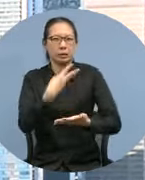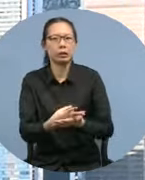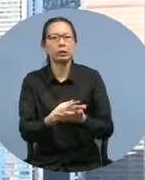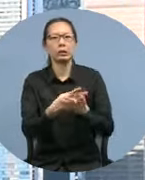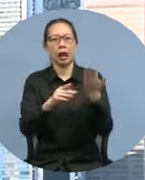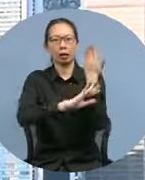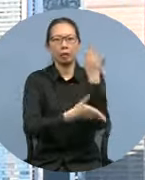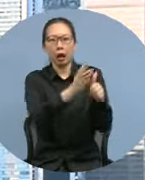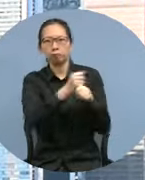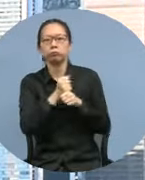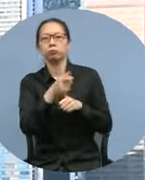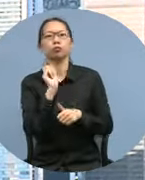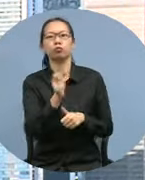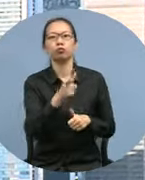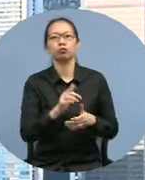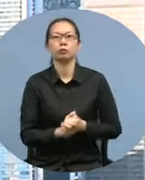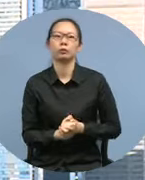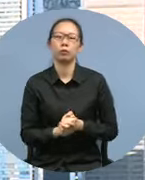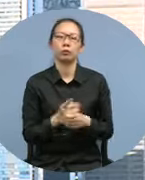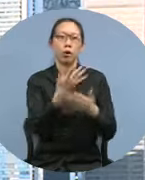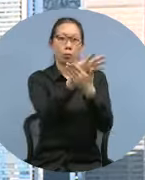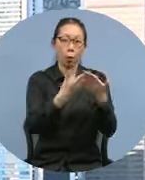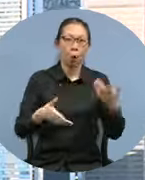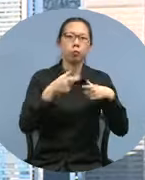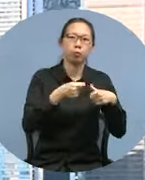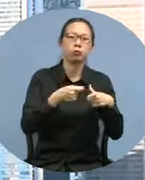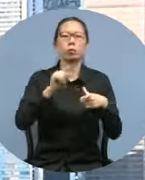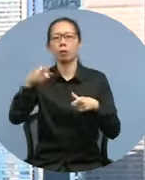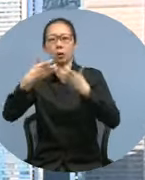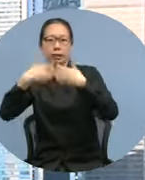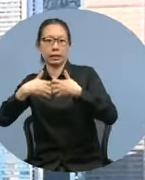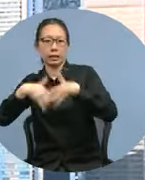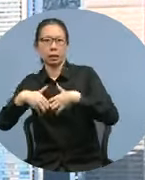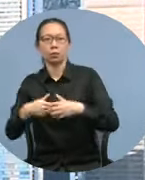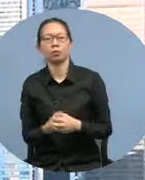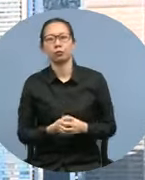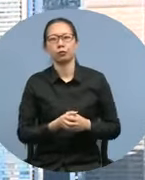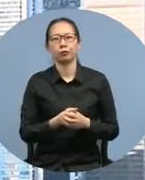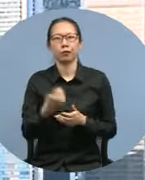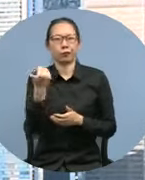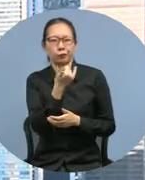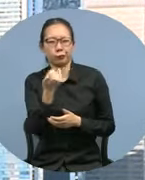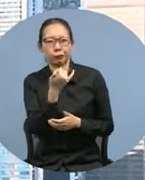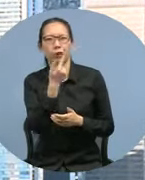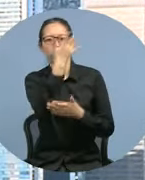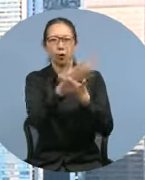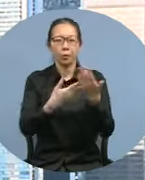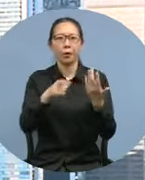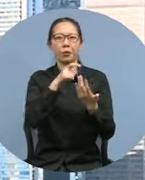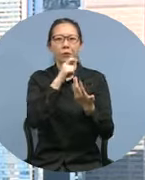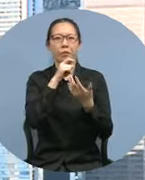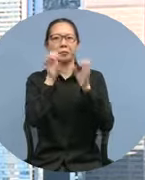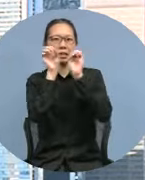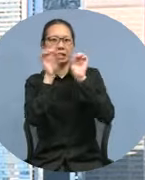商其他的涉及的機構，要去除下而除一些在網上發